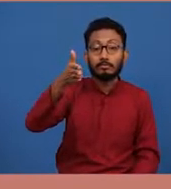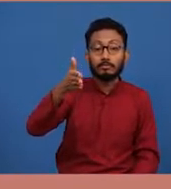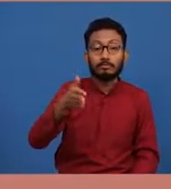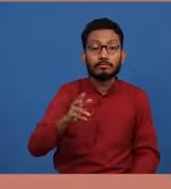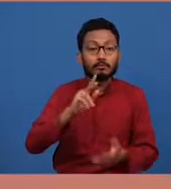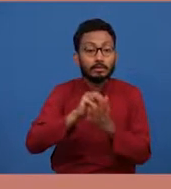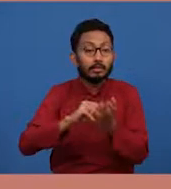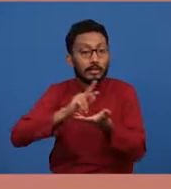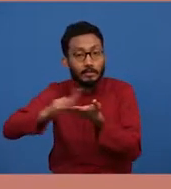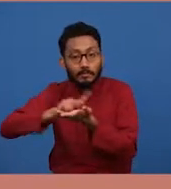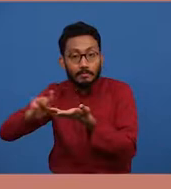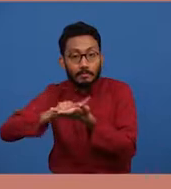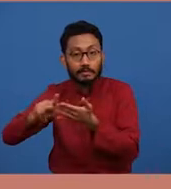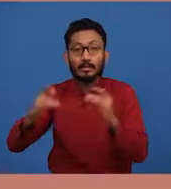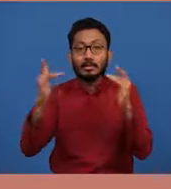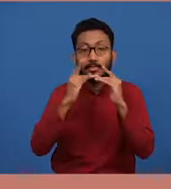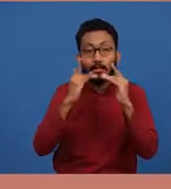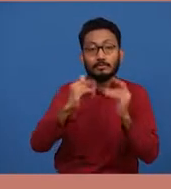mengemas katilnya sendiri.